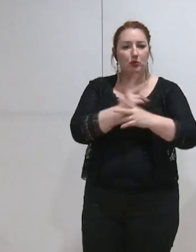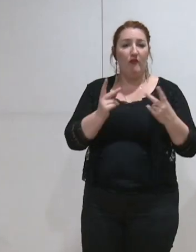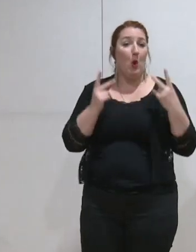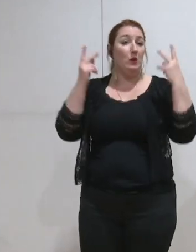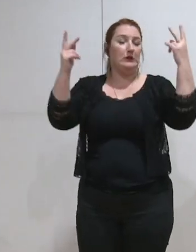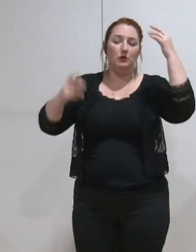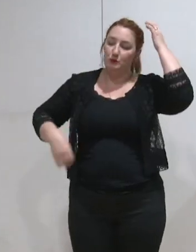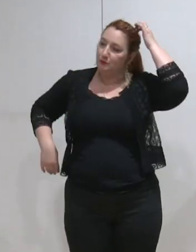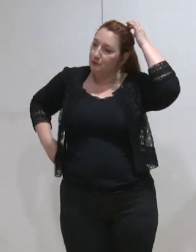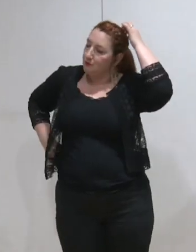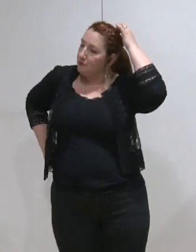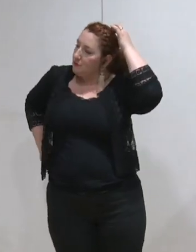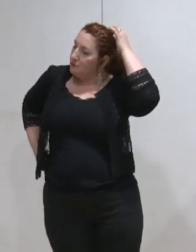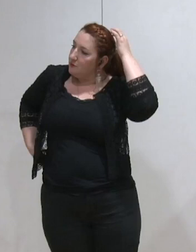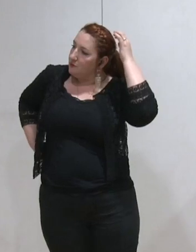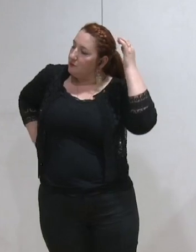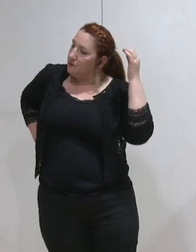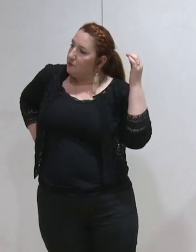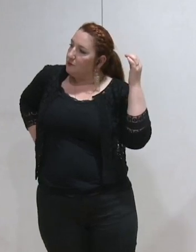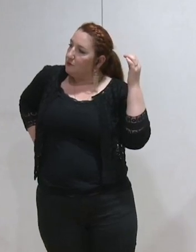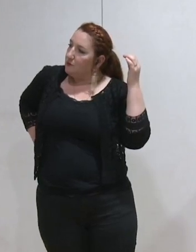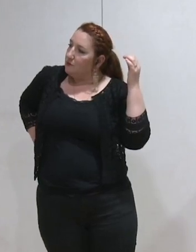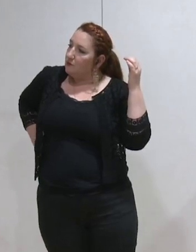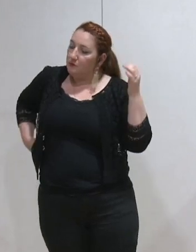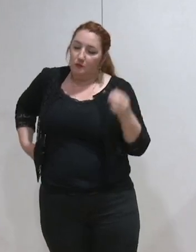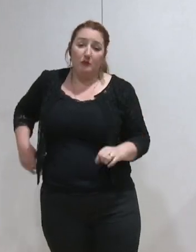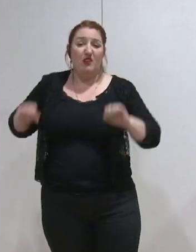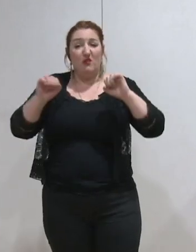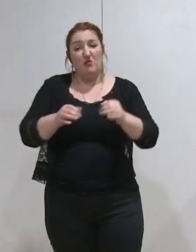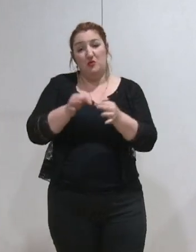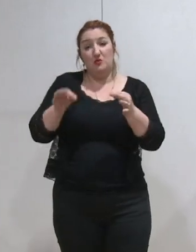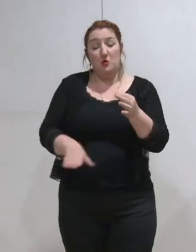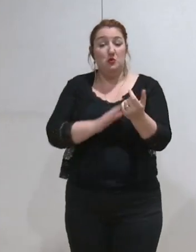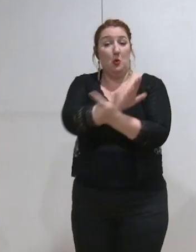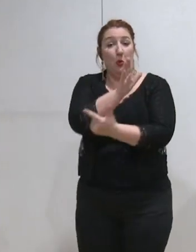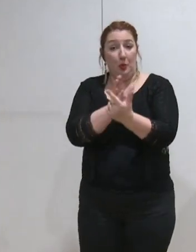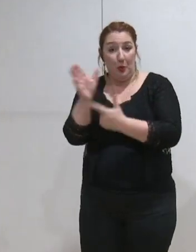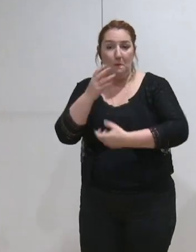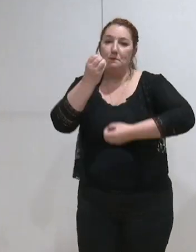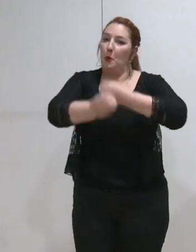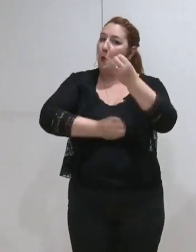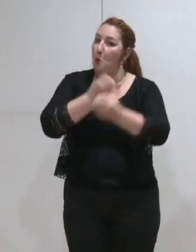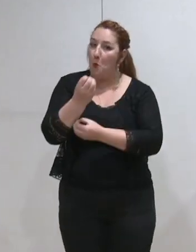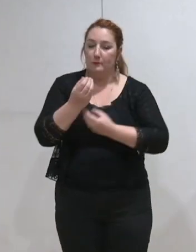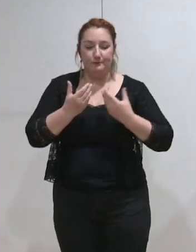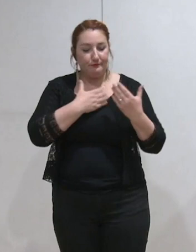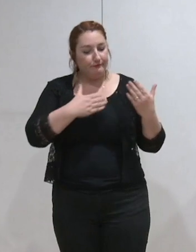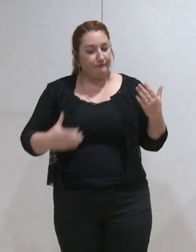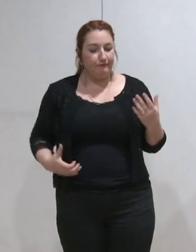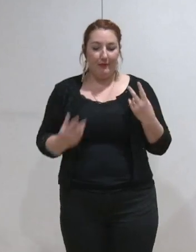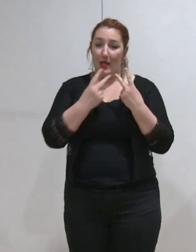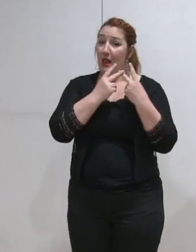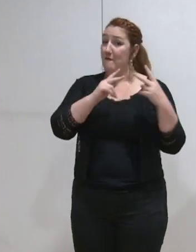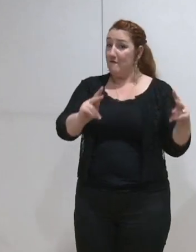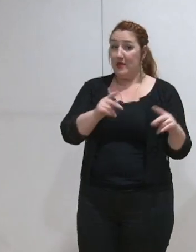figure pour la valorisation des actions soit c'est la ville dans son budget ville qui a constitué